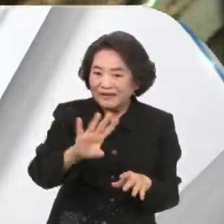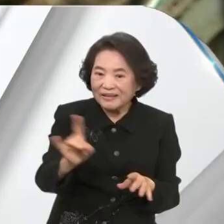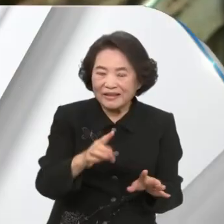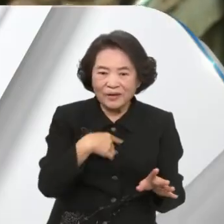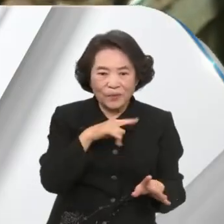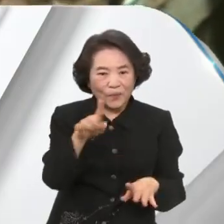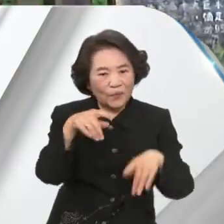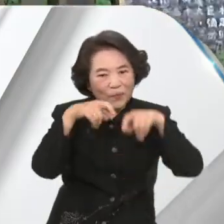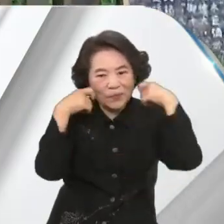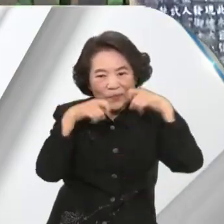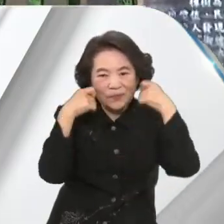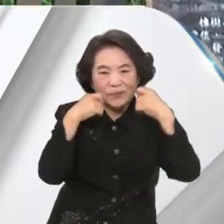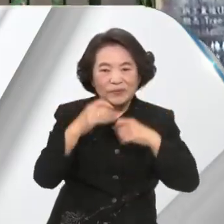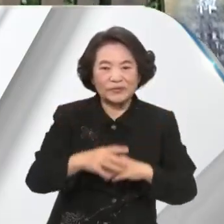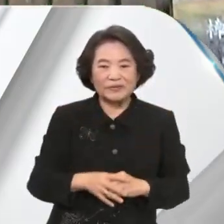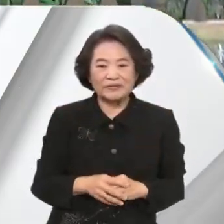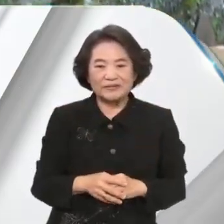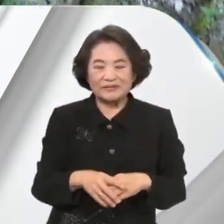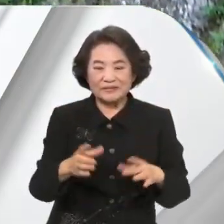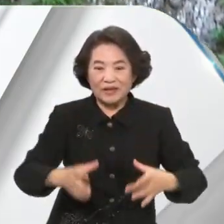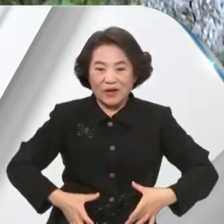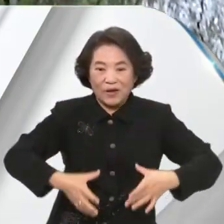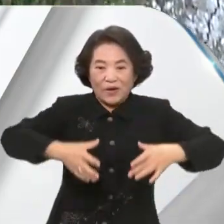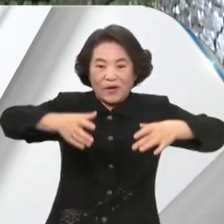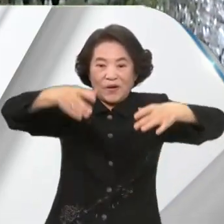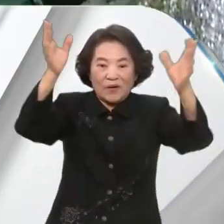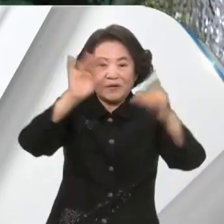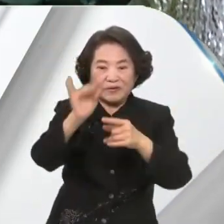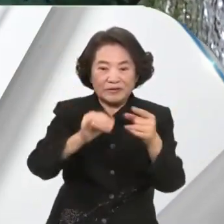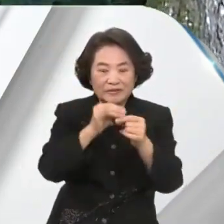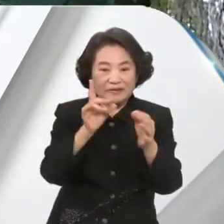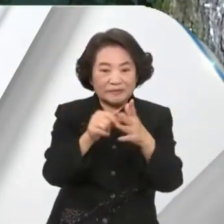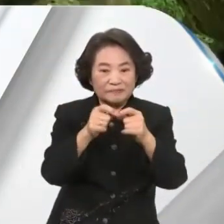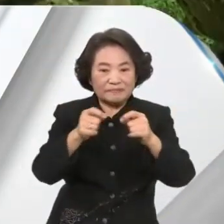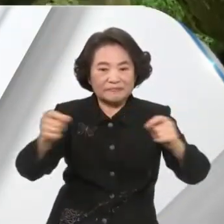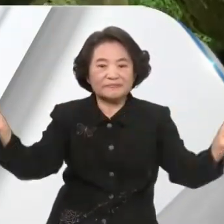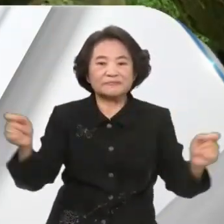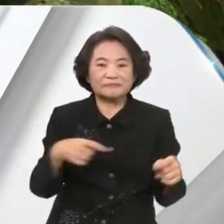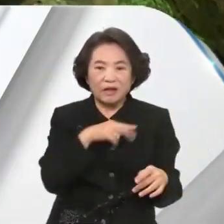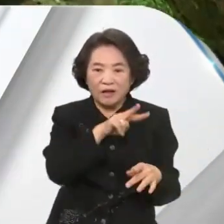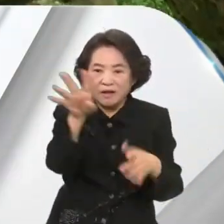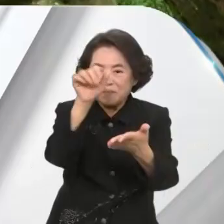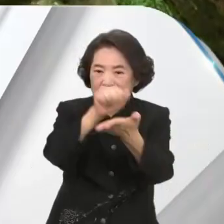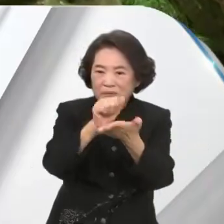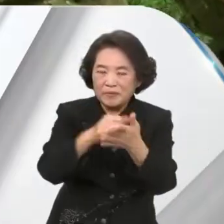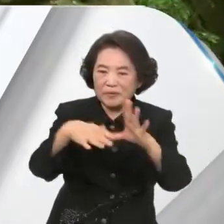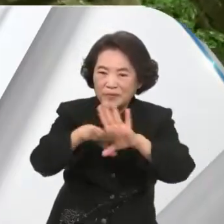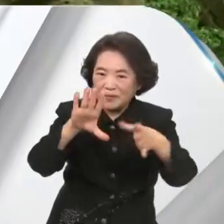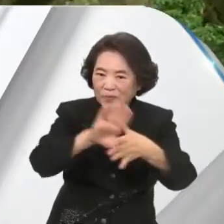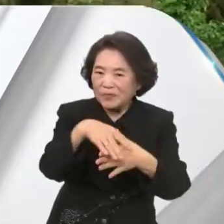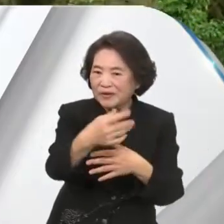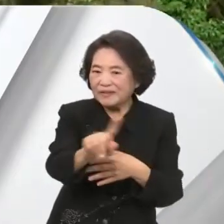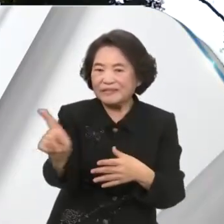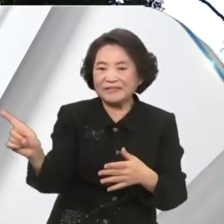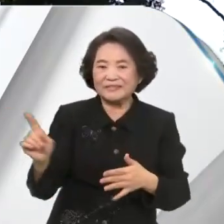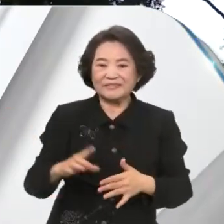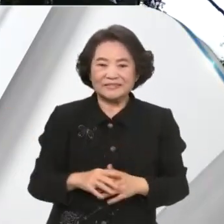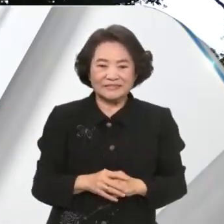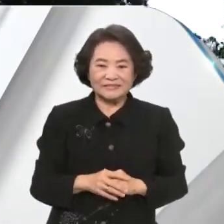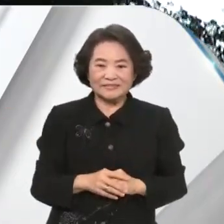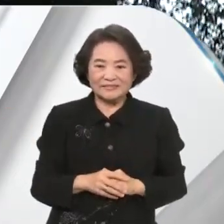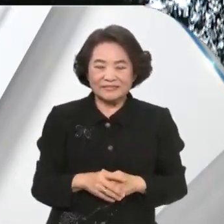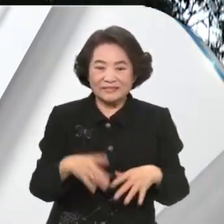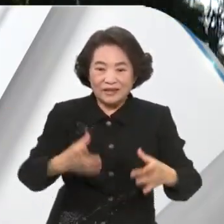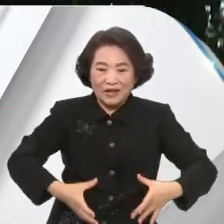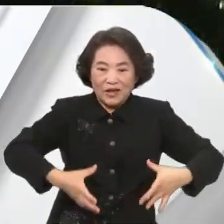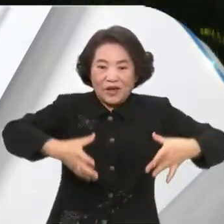色的。 总数八公为前沿研究，清清楚楚记录论提防的文化。 这棵树